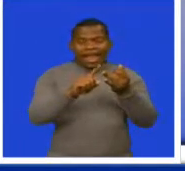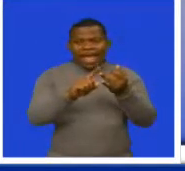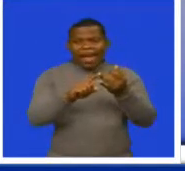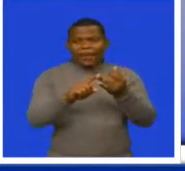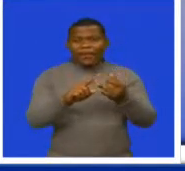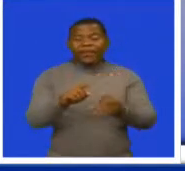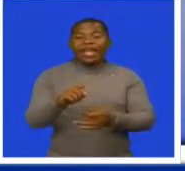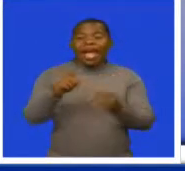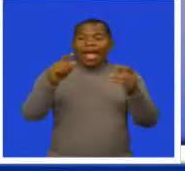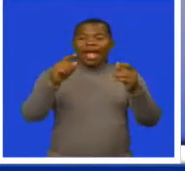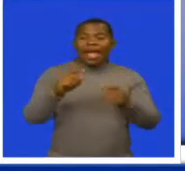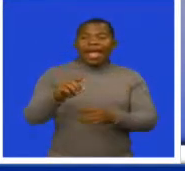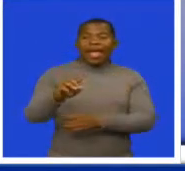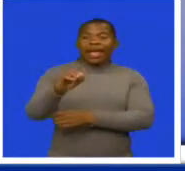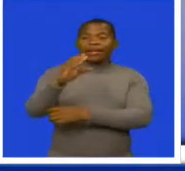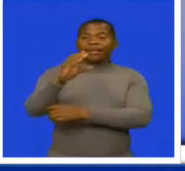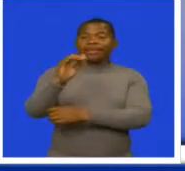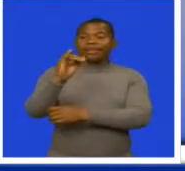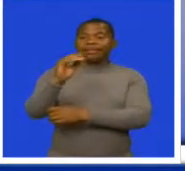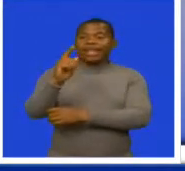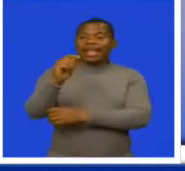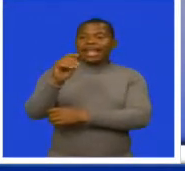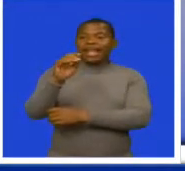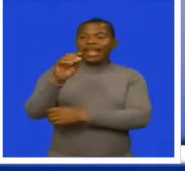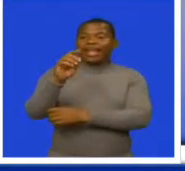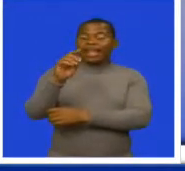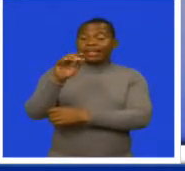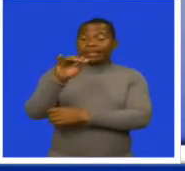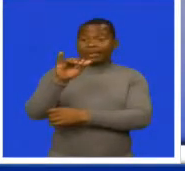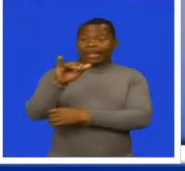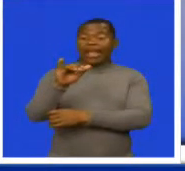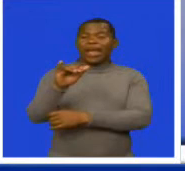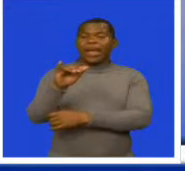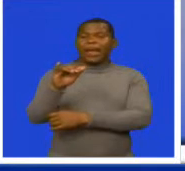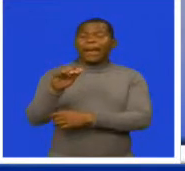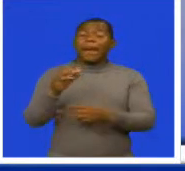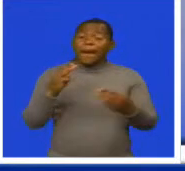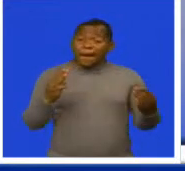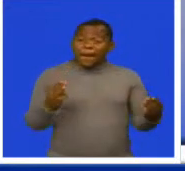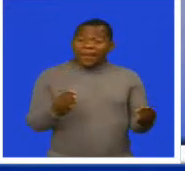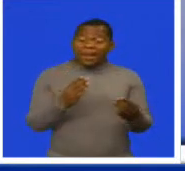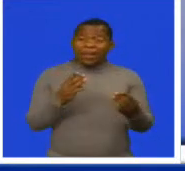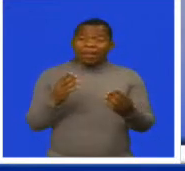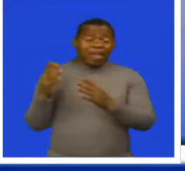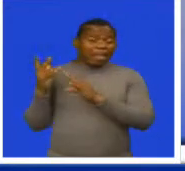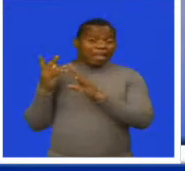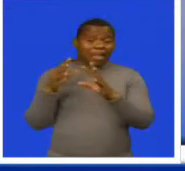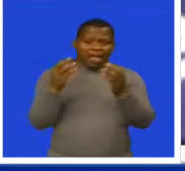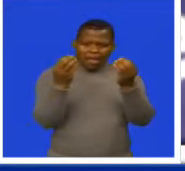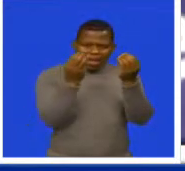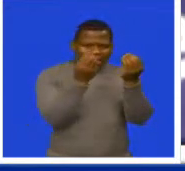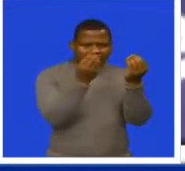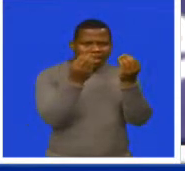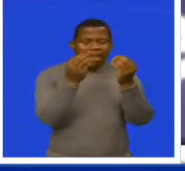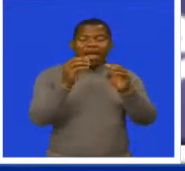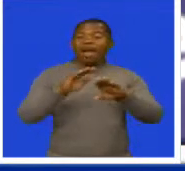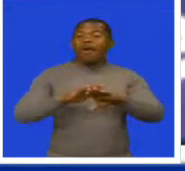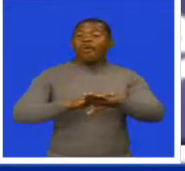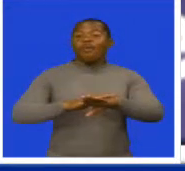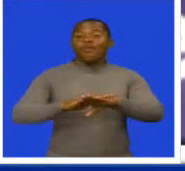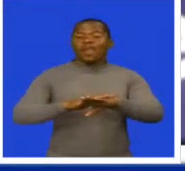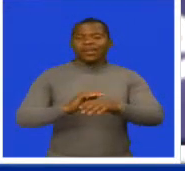tongena esigameni lesilandzelako. Kanti-ke nalamanye amaligi langephansi nawalungiselela kubuya kwabo balandzeli etinkundleni